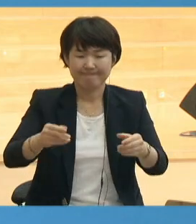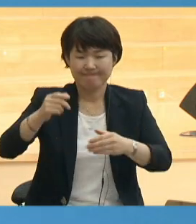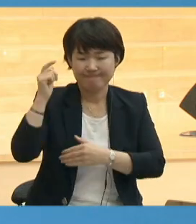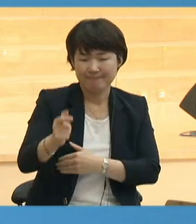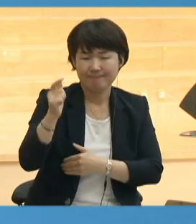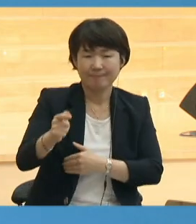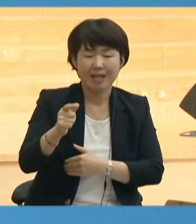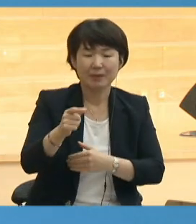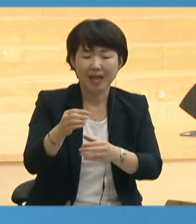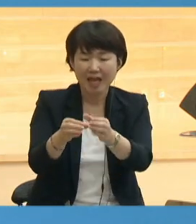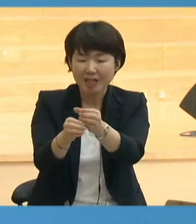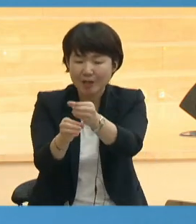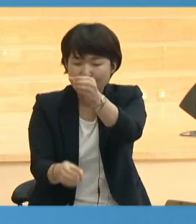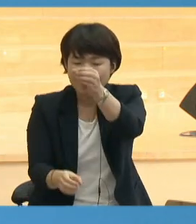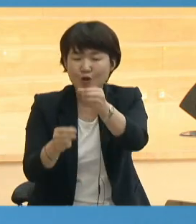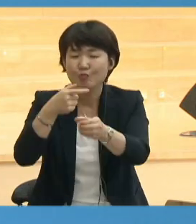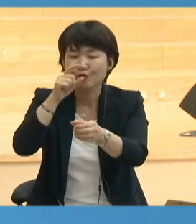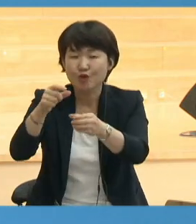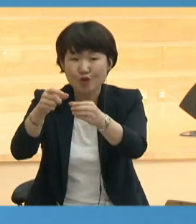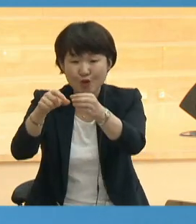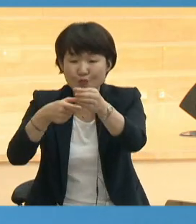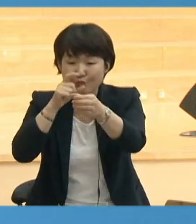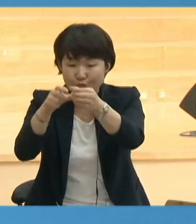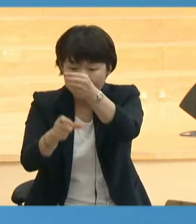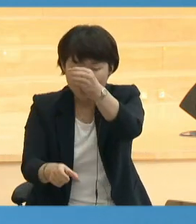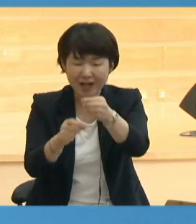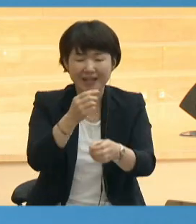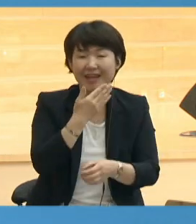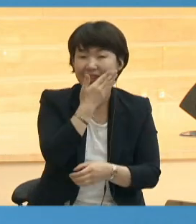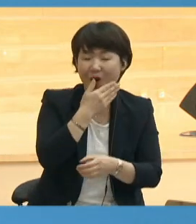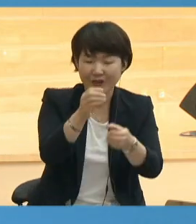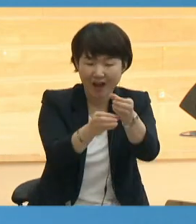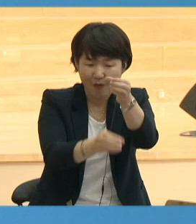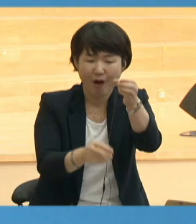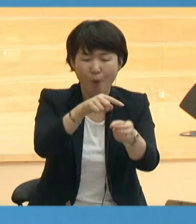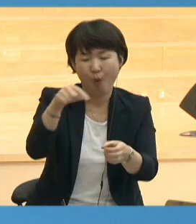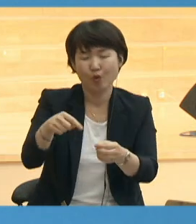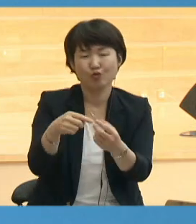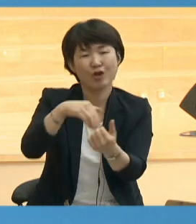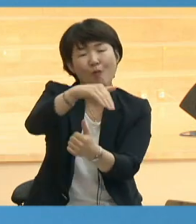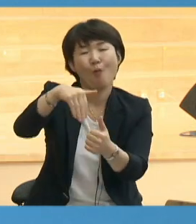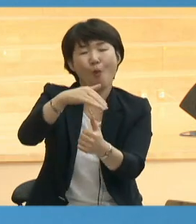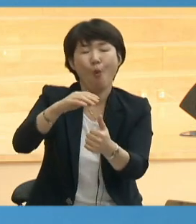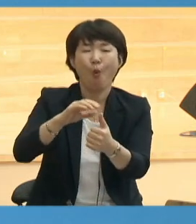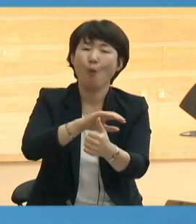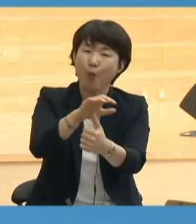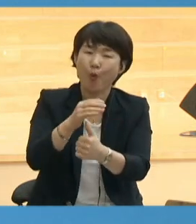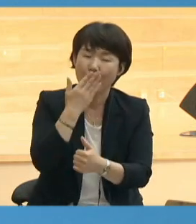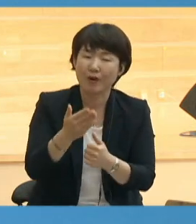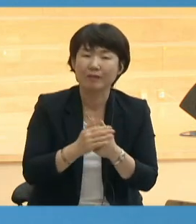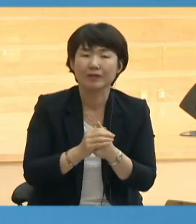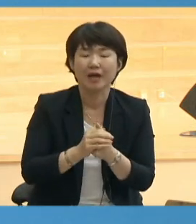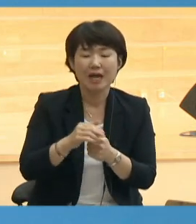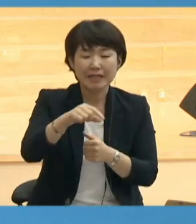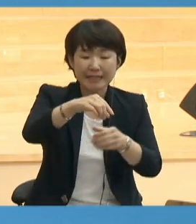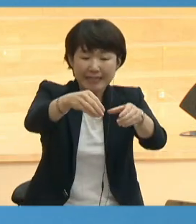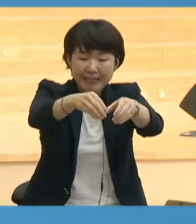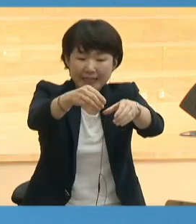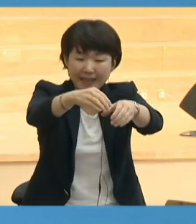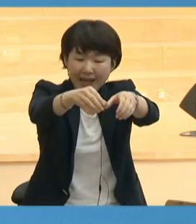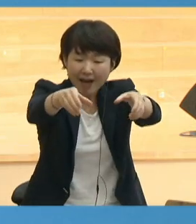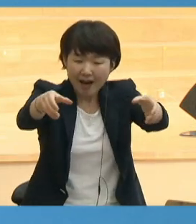지켜 내는거 이렇게 이 껍질 코르크 층이 말해요 물리적으로 하드웨어적으로 도 d 나무를 따